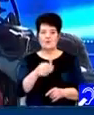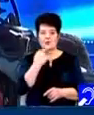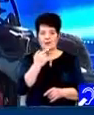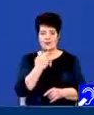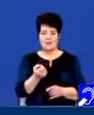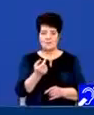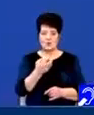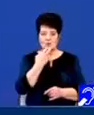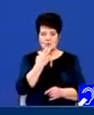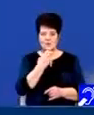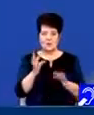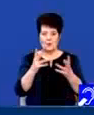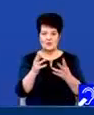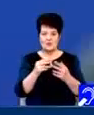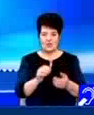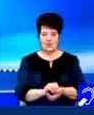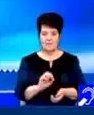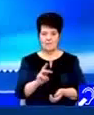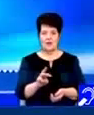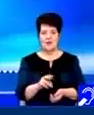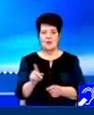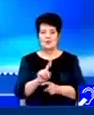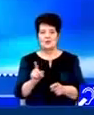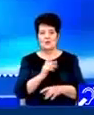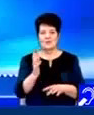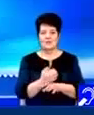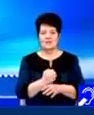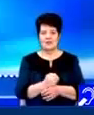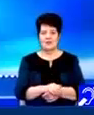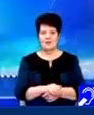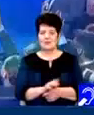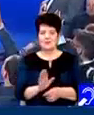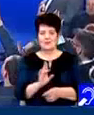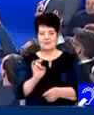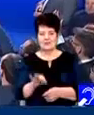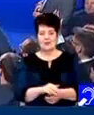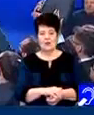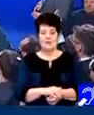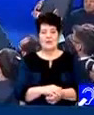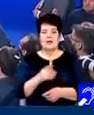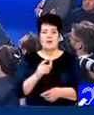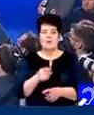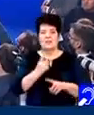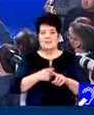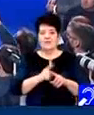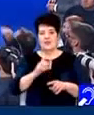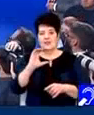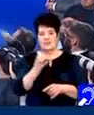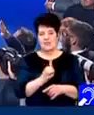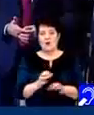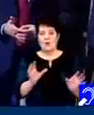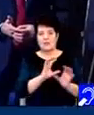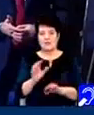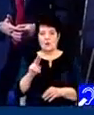немножко смешно. Давайте посчитаем. Я что, до 100 лет, что ли, буду сидеть? Нет, нет. Un sfert de secol este însă asigurat, ceea ce îl